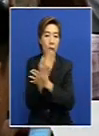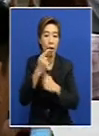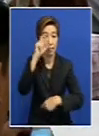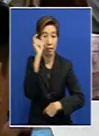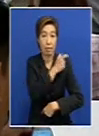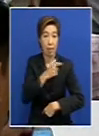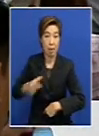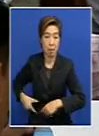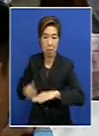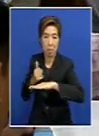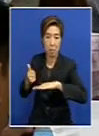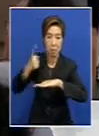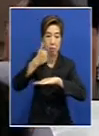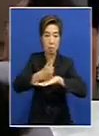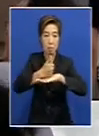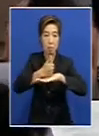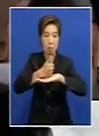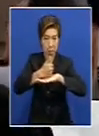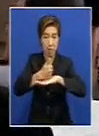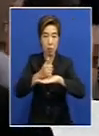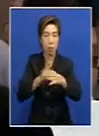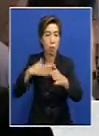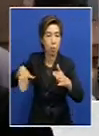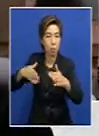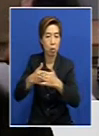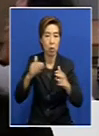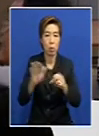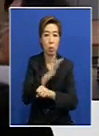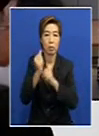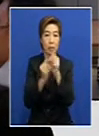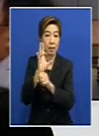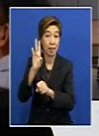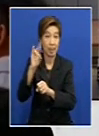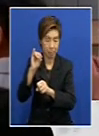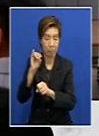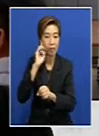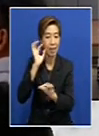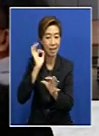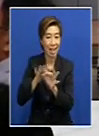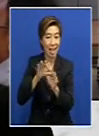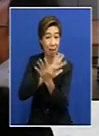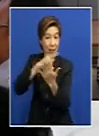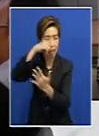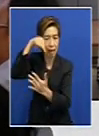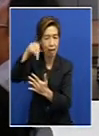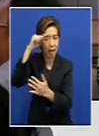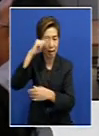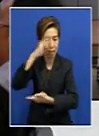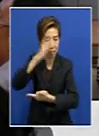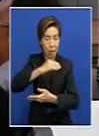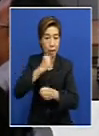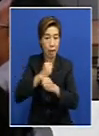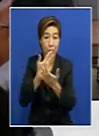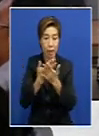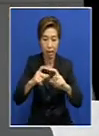ทสมเด็จพระเจ้าอยู่หัวเสด็จเถลิงถวัลยราชสมบัติครบ70ปีซึ่งแบงก์ชาตินะครับก็จัดทำธน